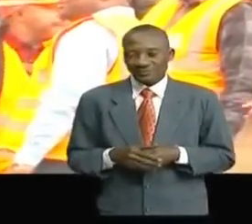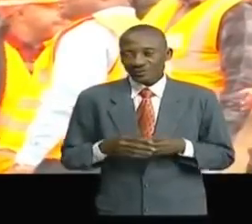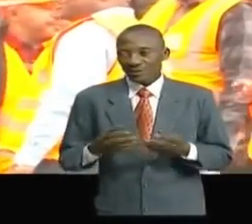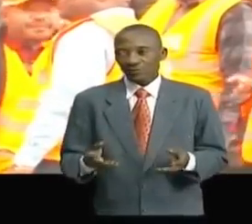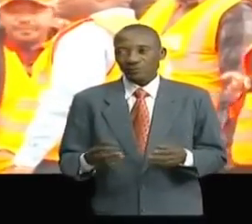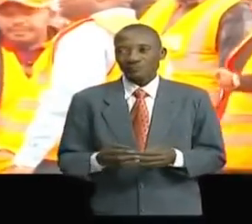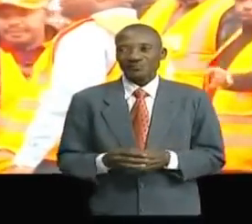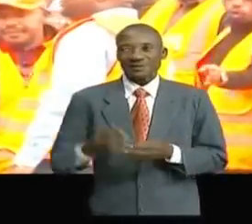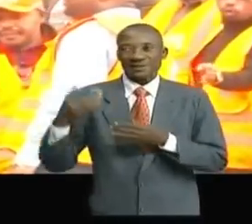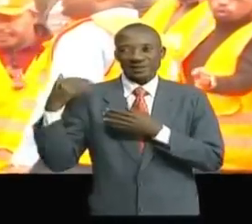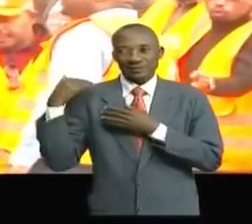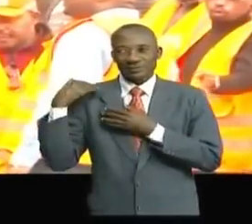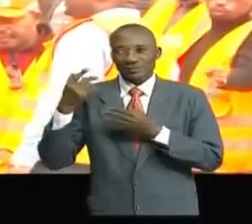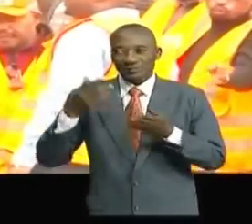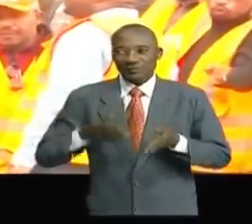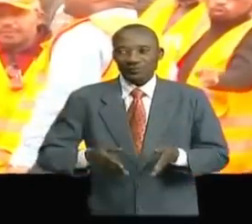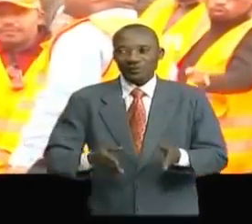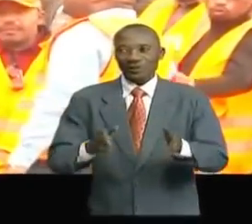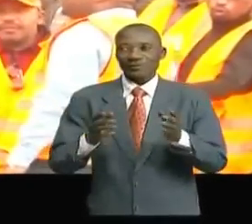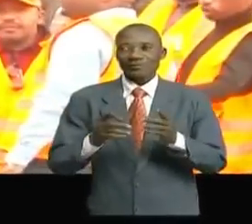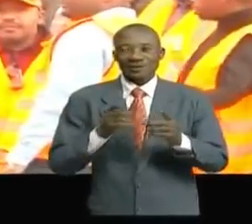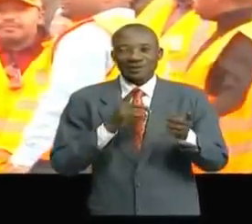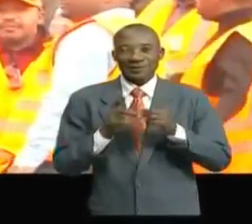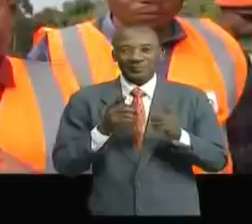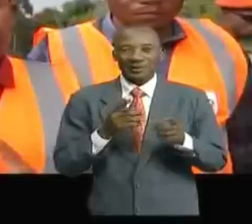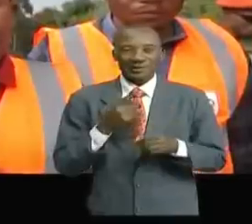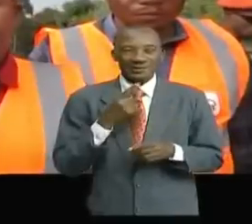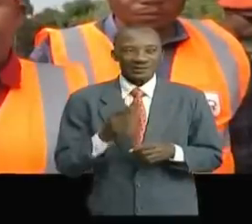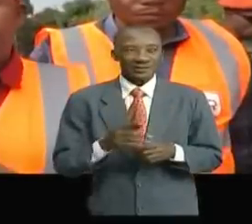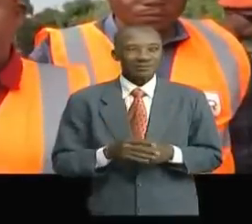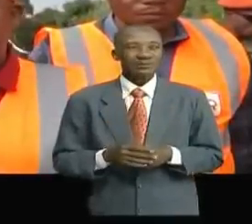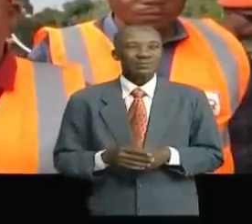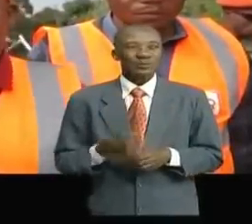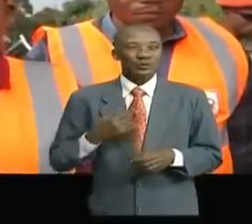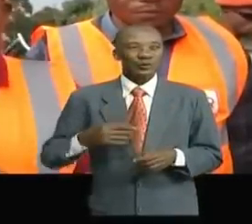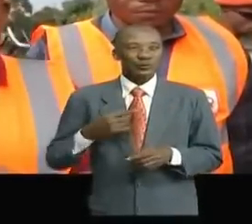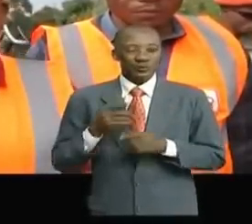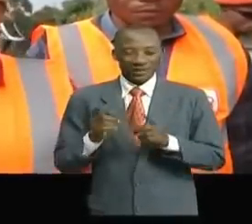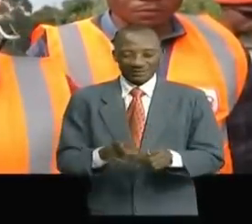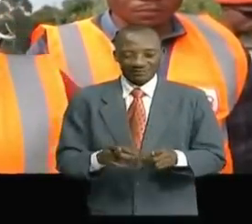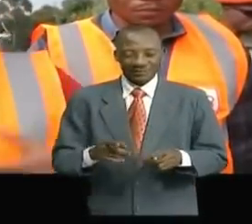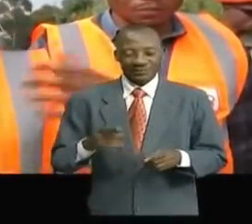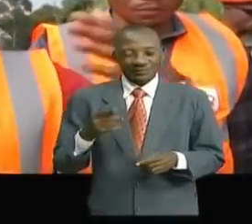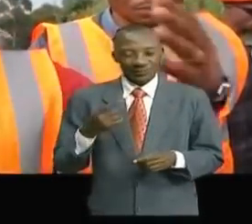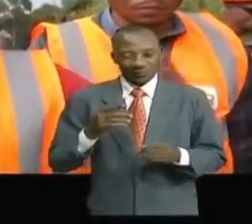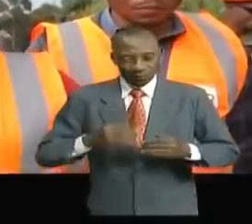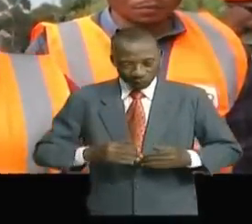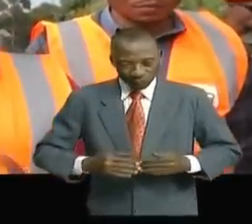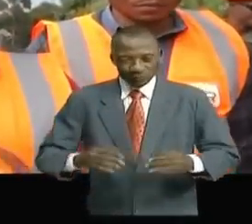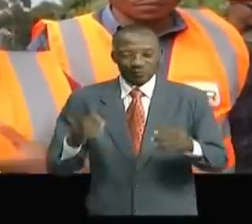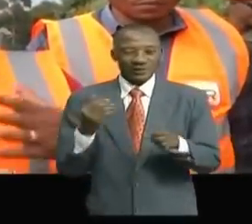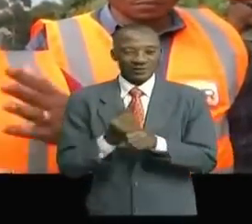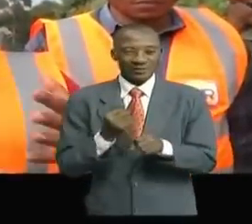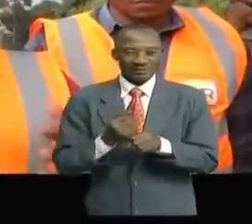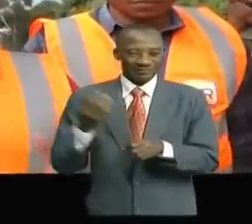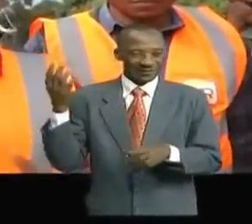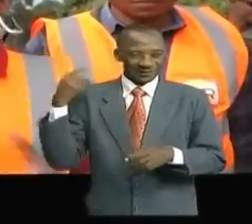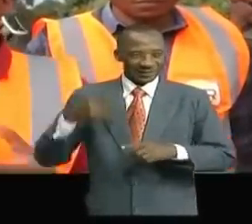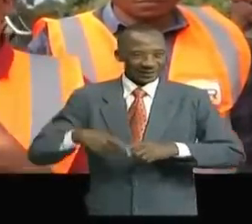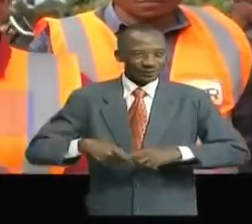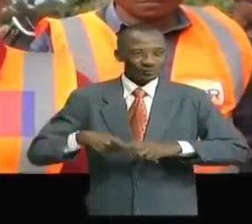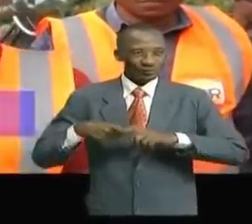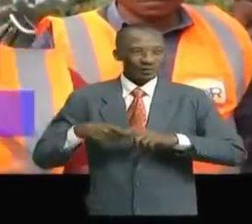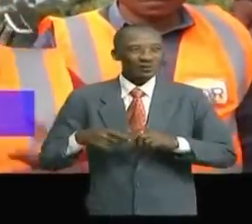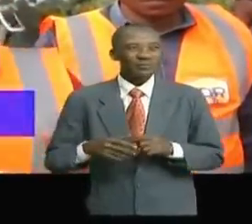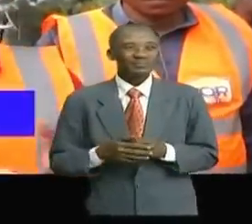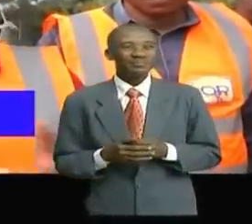tout faire pour qu'effectivement les véhicules puissent reprendre la circulation sur cet endroit qui est catalé. Nous avons dépassé beaucoup d'autres bourbiers qui viennent